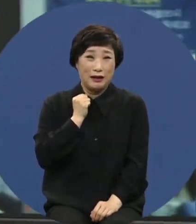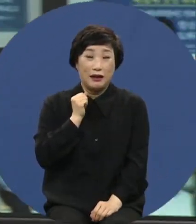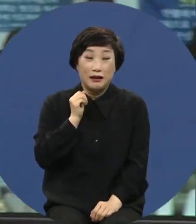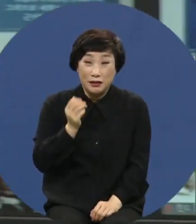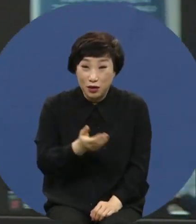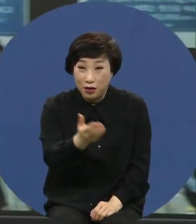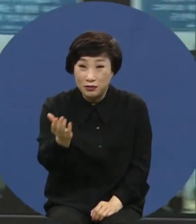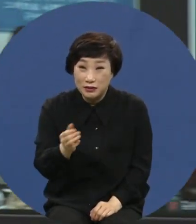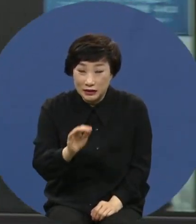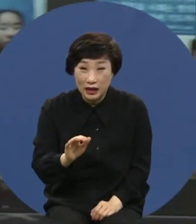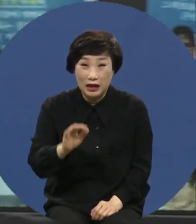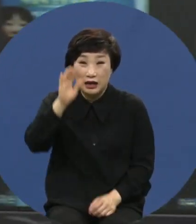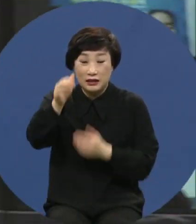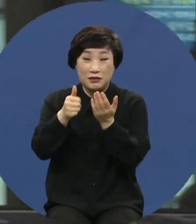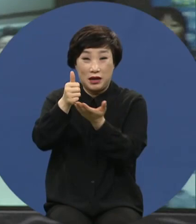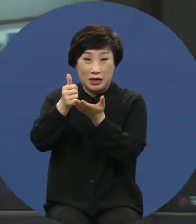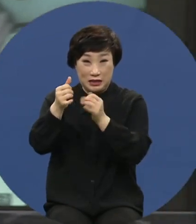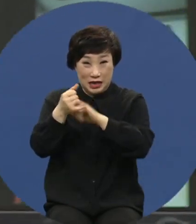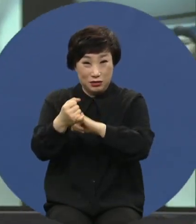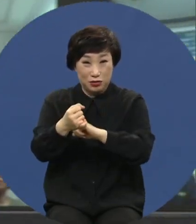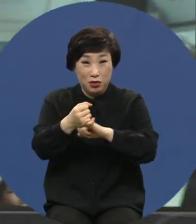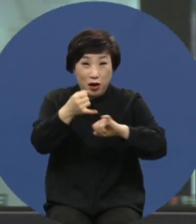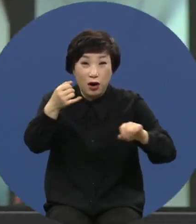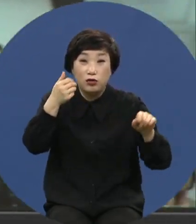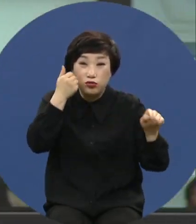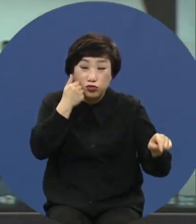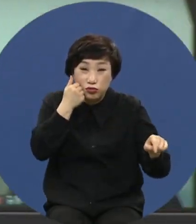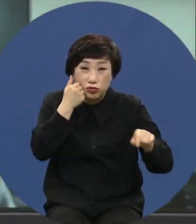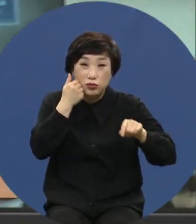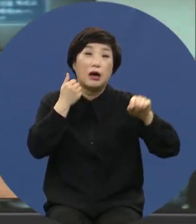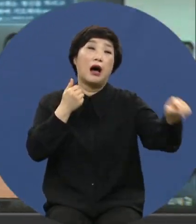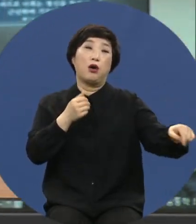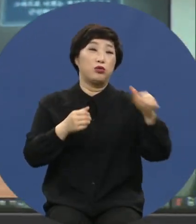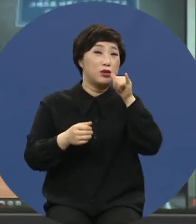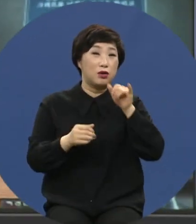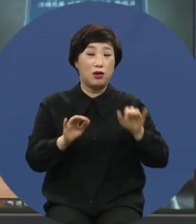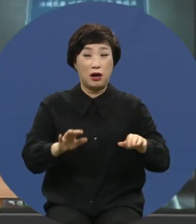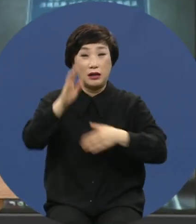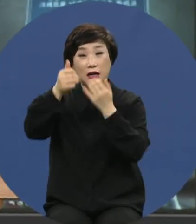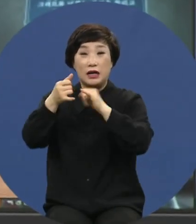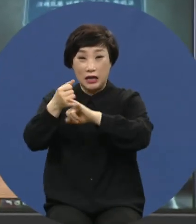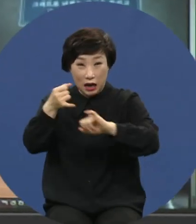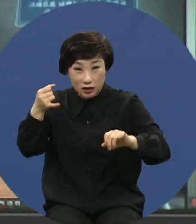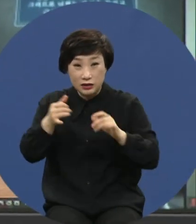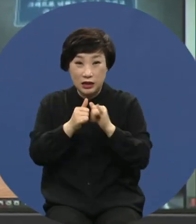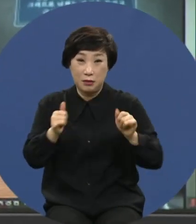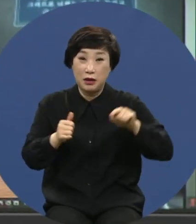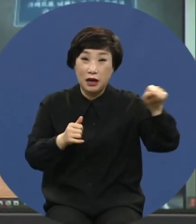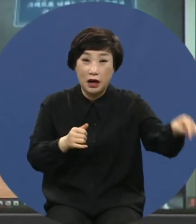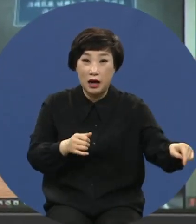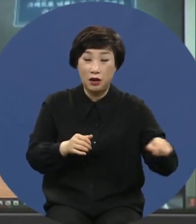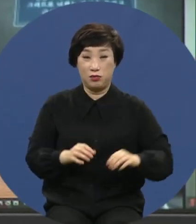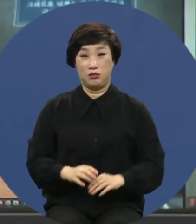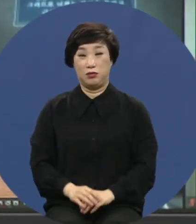누가 하나님과의 약속을 파기한 자가, 하나님과의 약속을 파기한